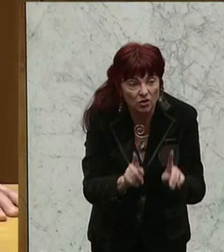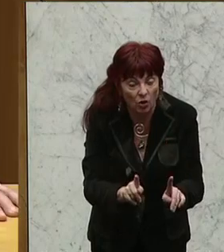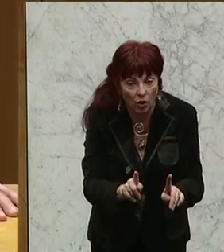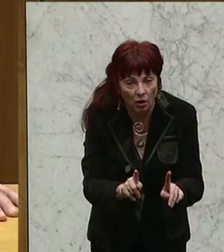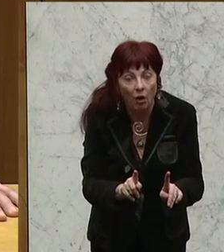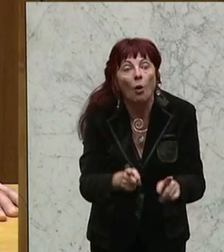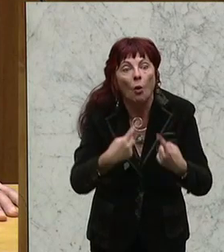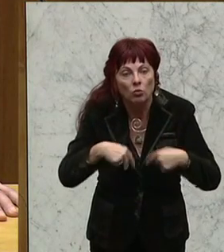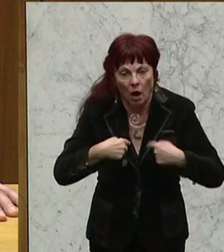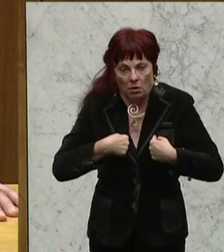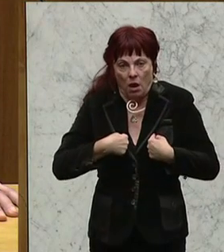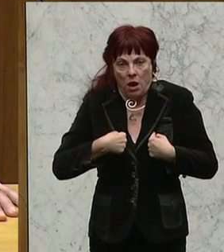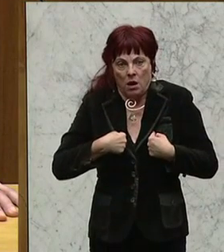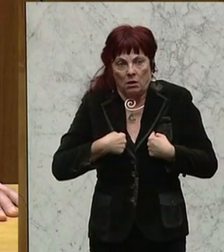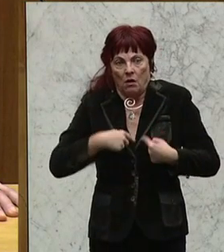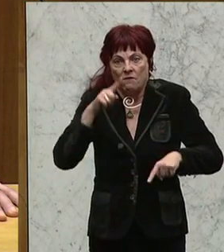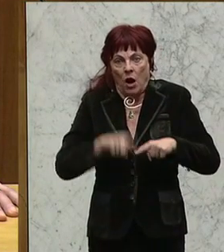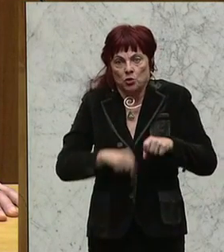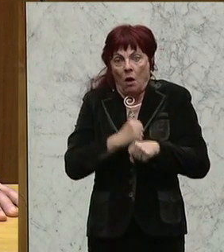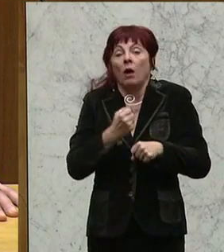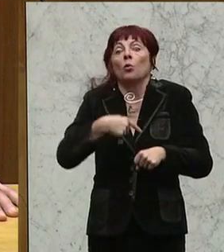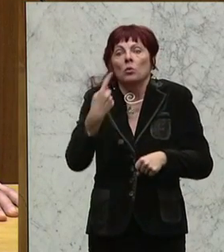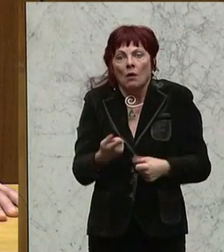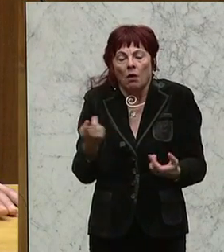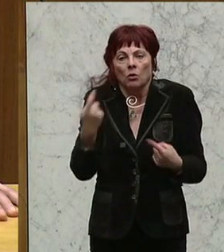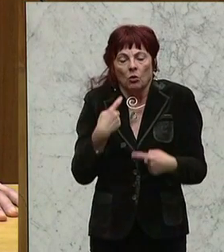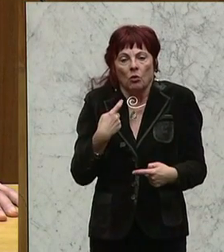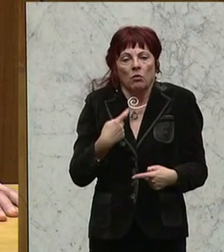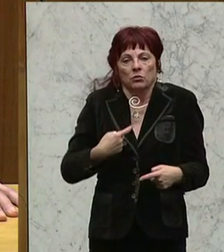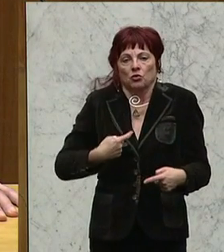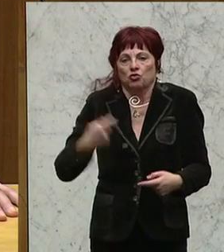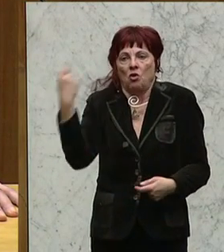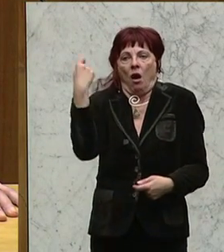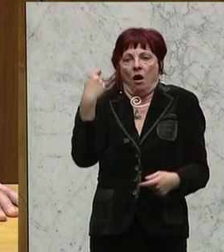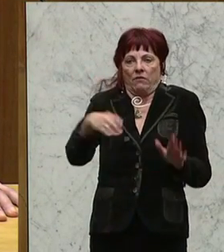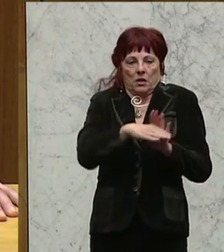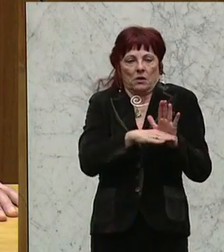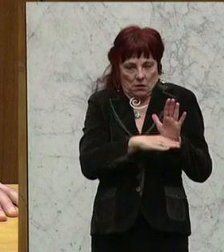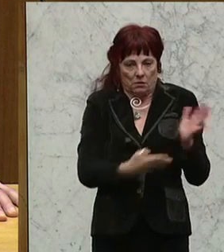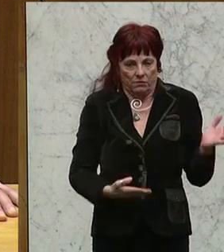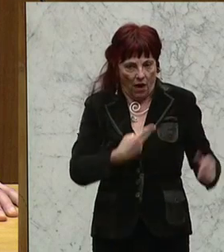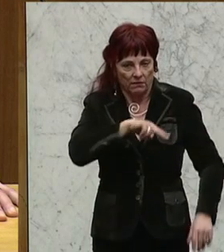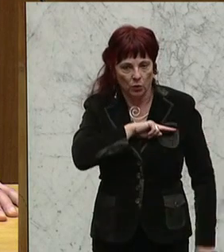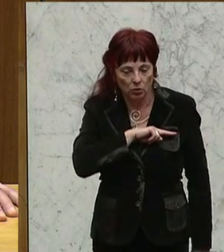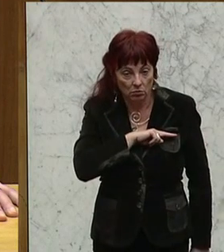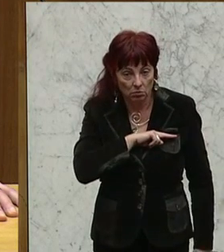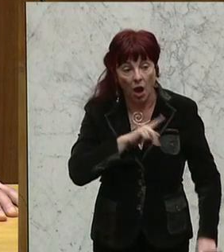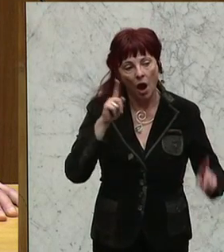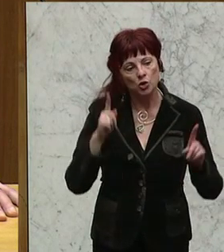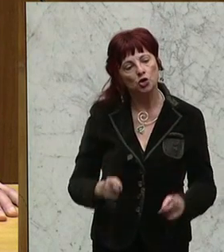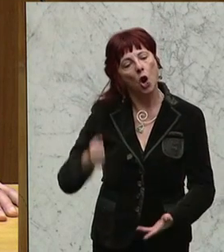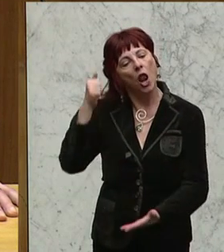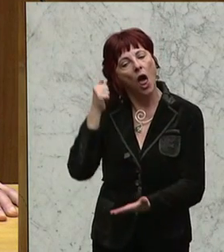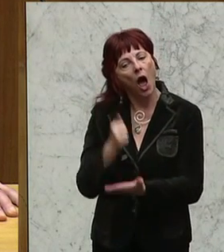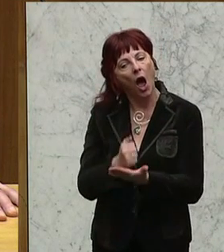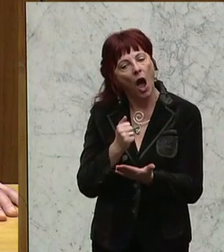persönliche Haftungen gezogen werden könnten muss für solche Fälle die Amtshaftung eingeführt werden sodass die